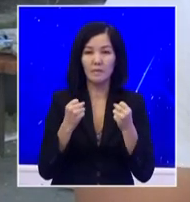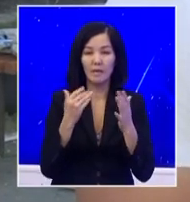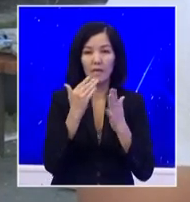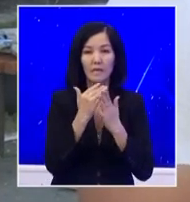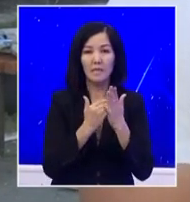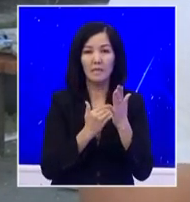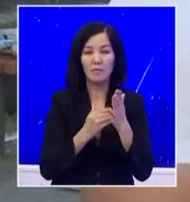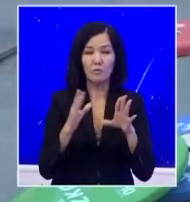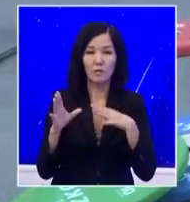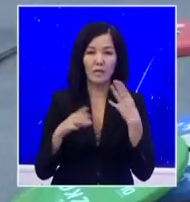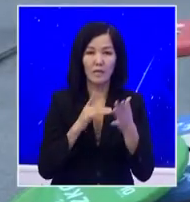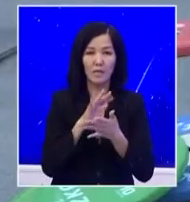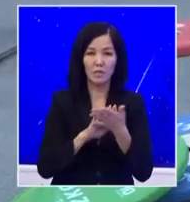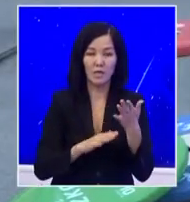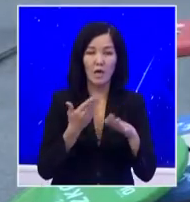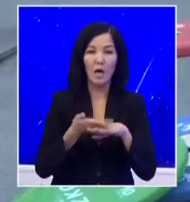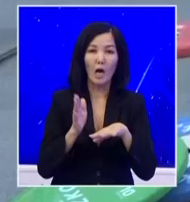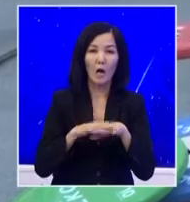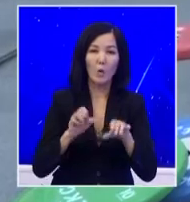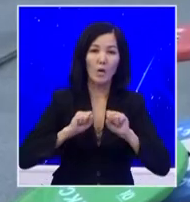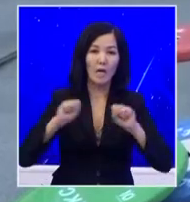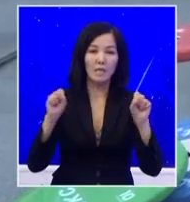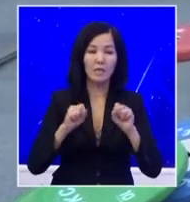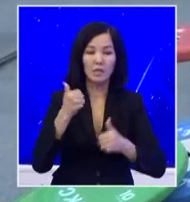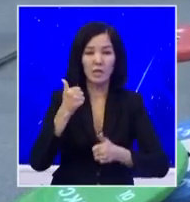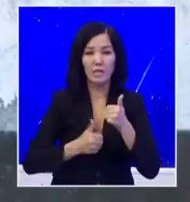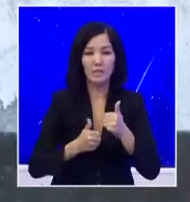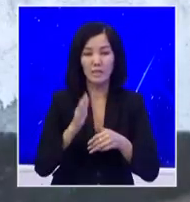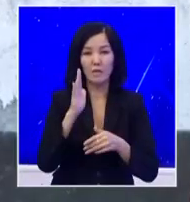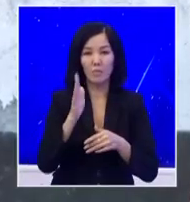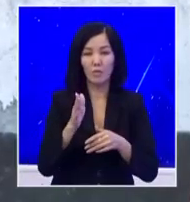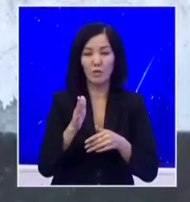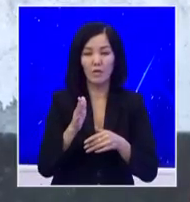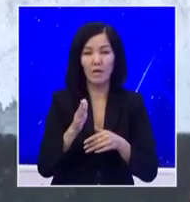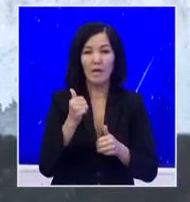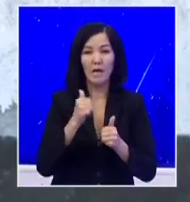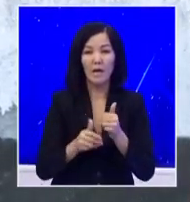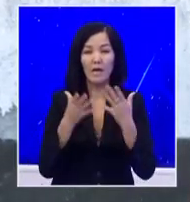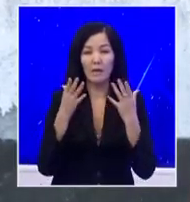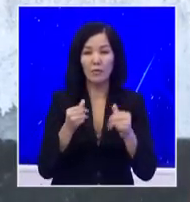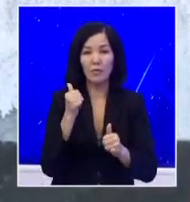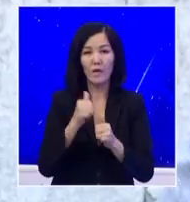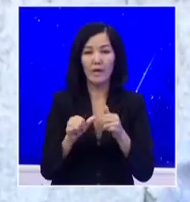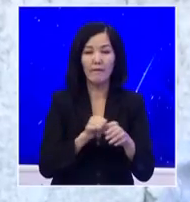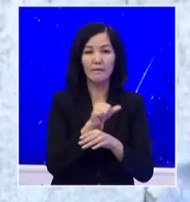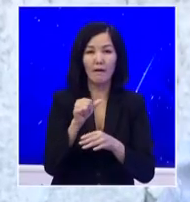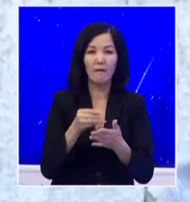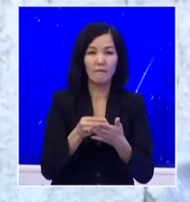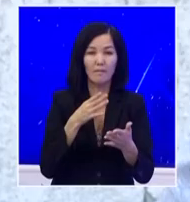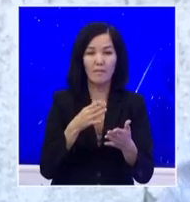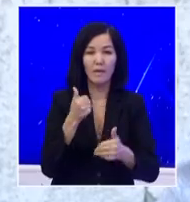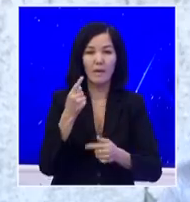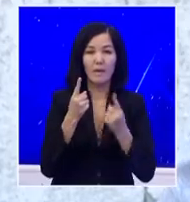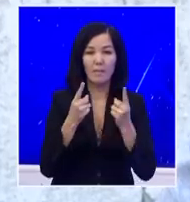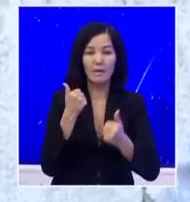бойынша дайындалуда. Ауыр атлеттерді алда түрлі жарыстар күтіп тұр. Сондықтан олар үшін әр күн әр сағат алтыннан бағалы. Байрақты